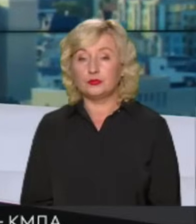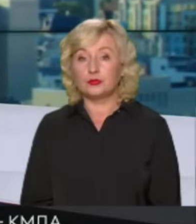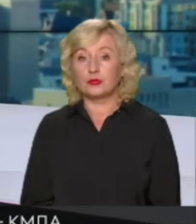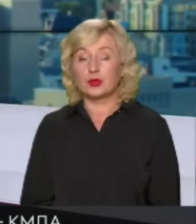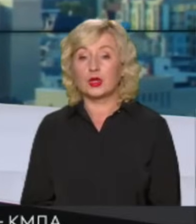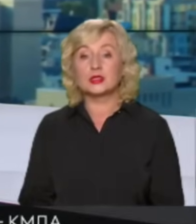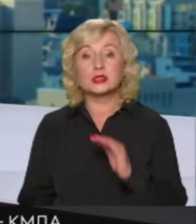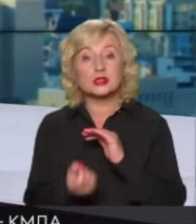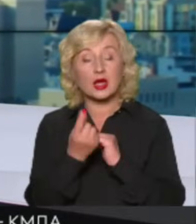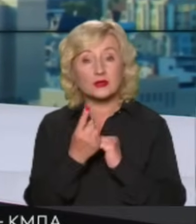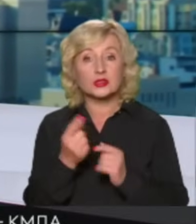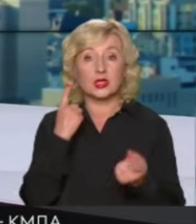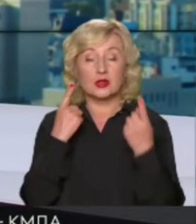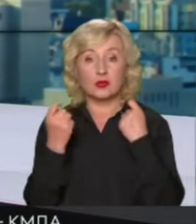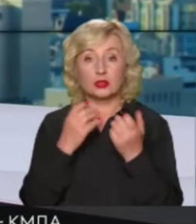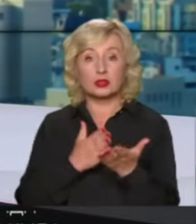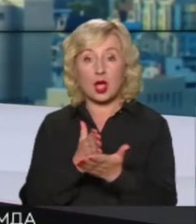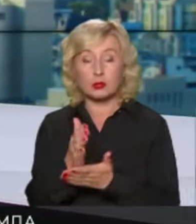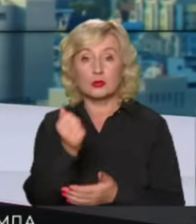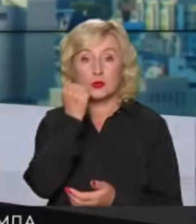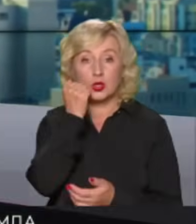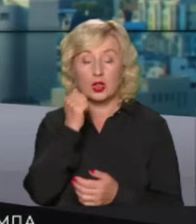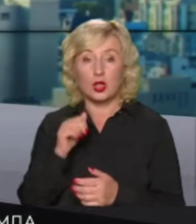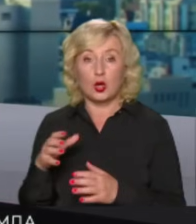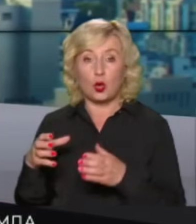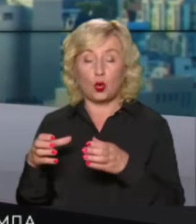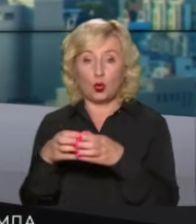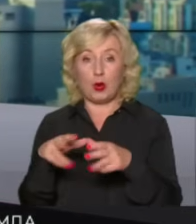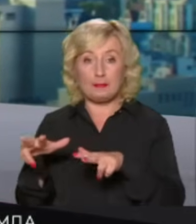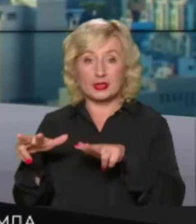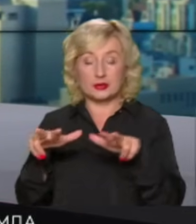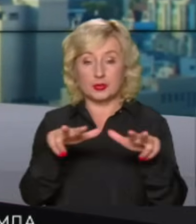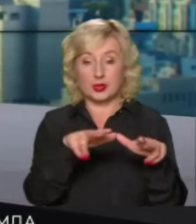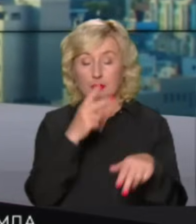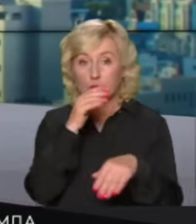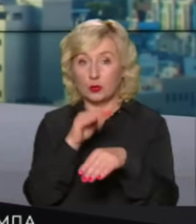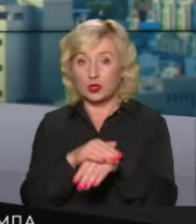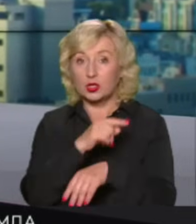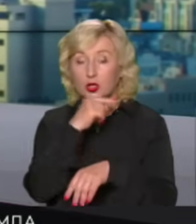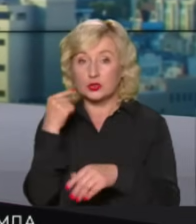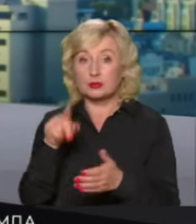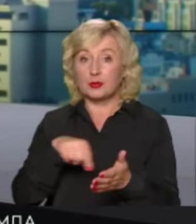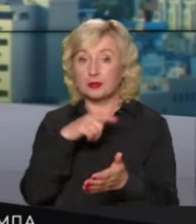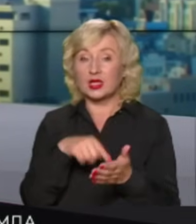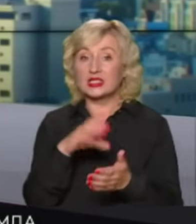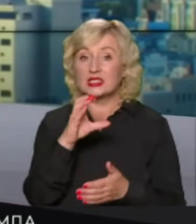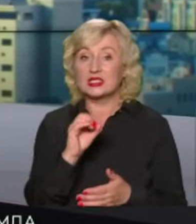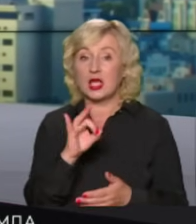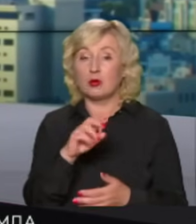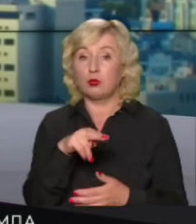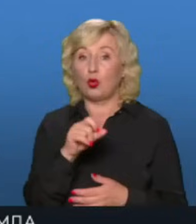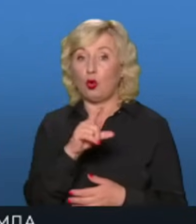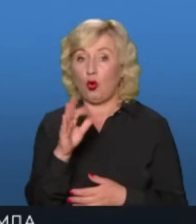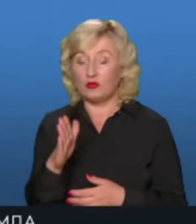Ну і з'явилася інформація, що у напрямку Москви нібито летить група безпілотників. Їх помітили в російському місті Серпухов.